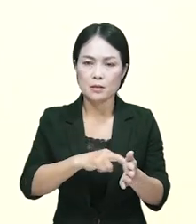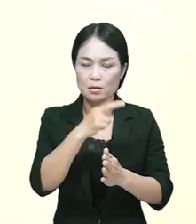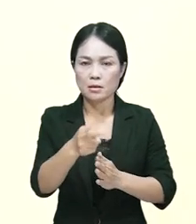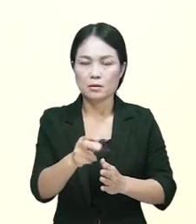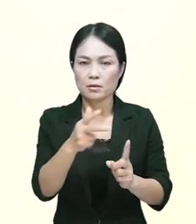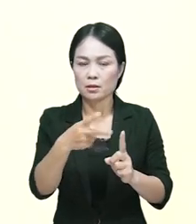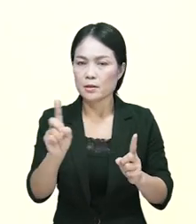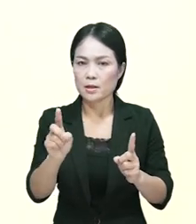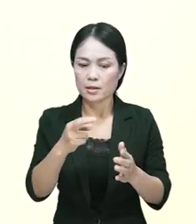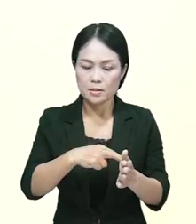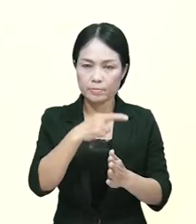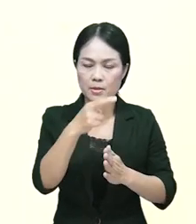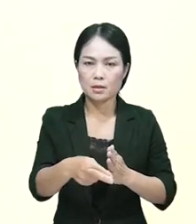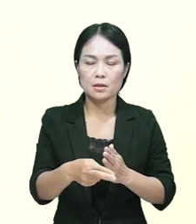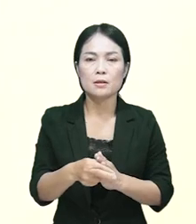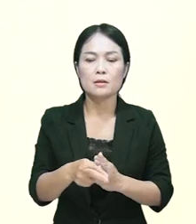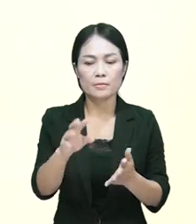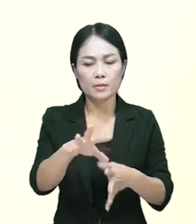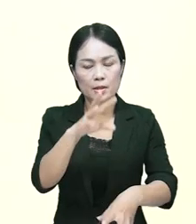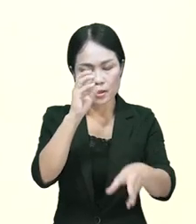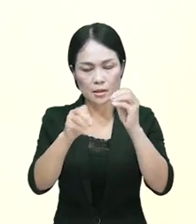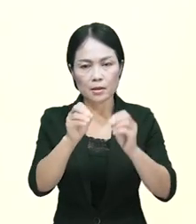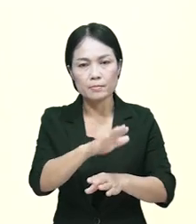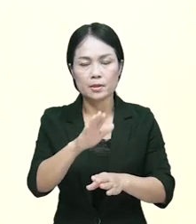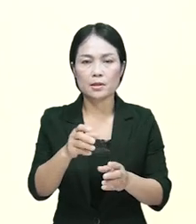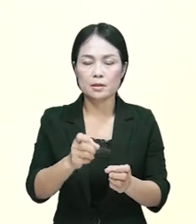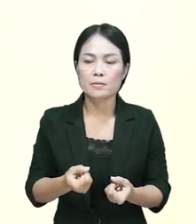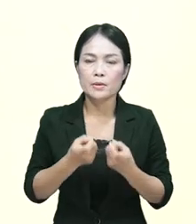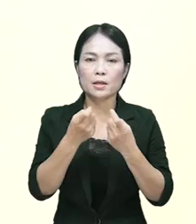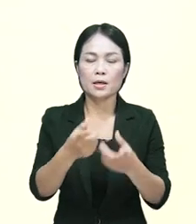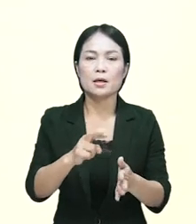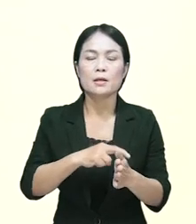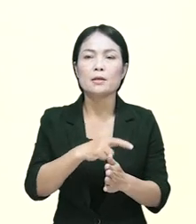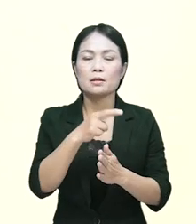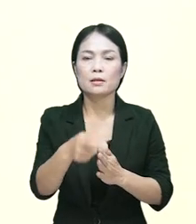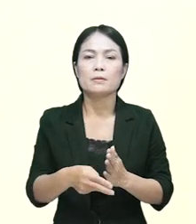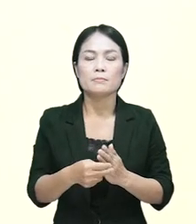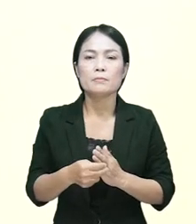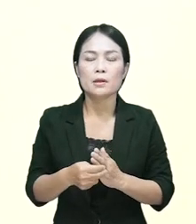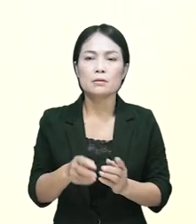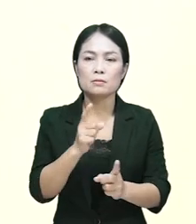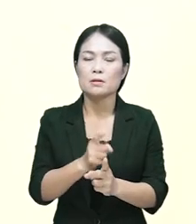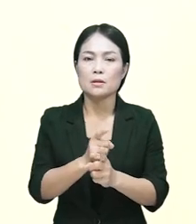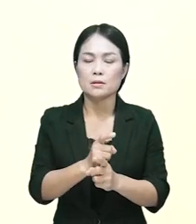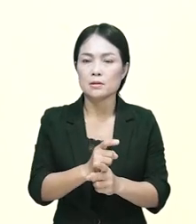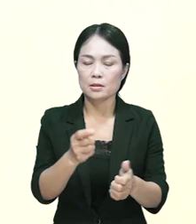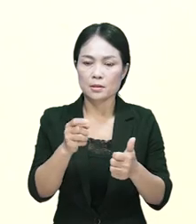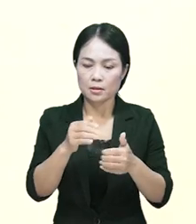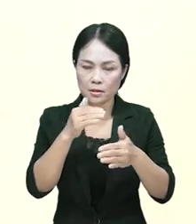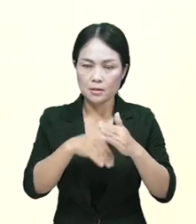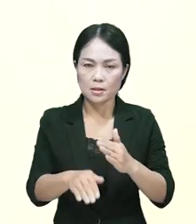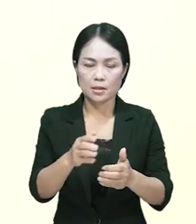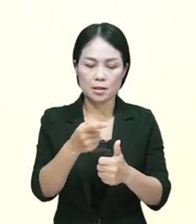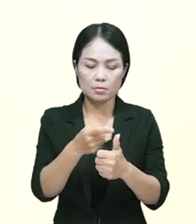គឺជាផលកូនអញ្ចឹងកូនបានរៀនហើយអំពីហេតុនិងផលមែនទេកូនអញ្ចឹងហេតុត្រូវតែកើតមុនផលណាកូនណា